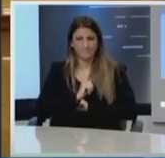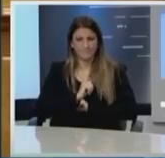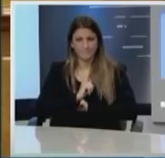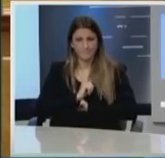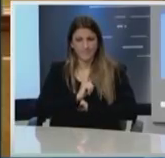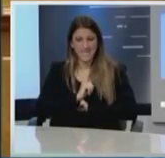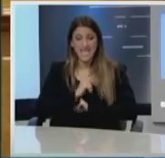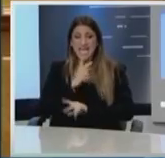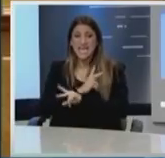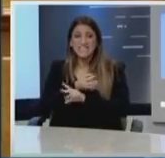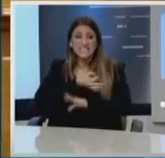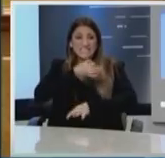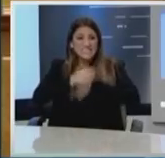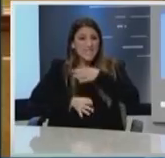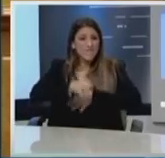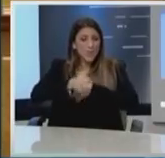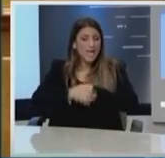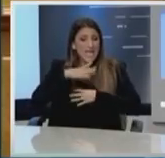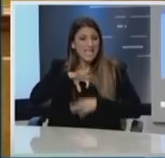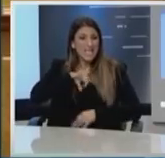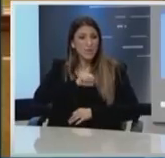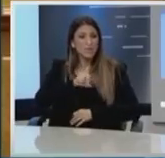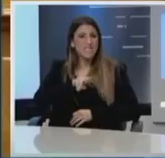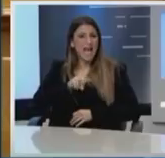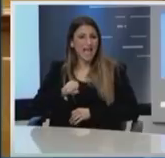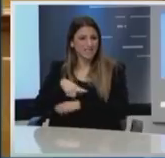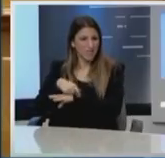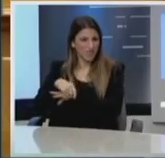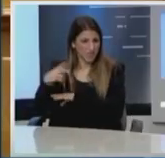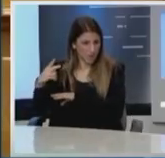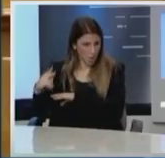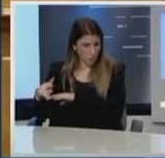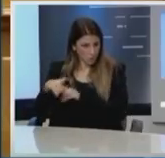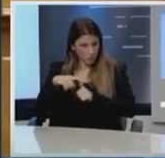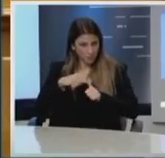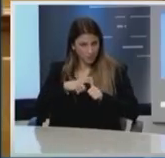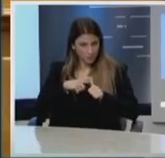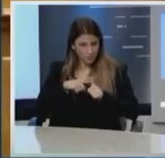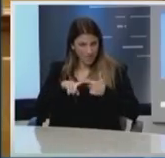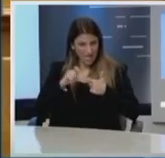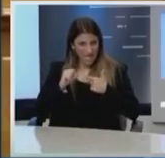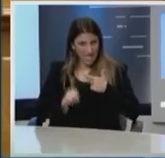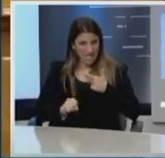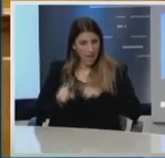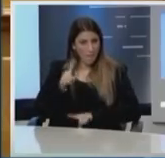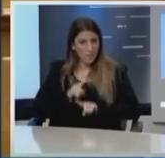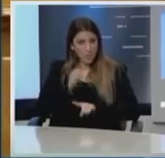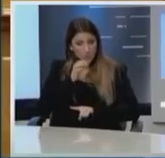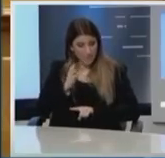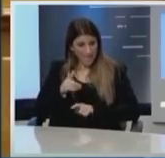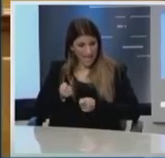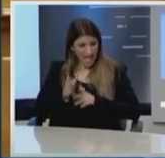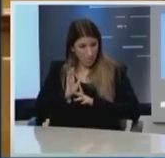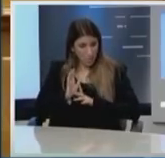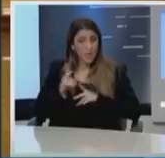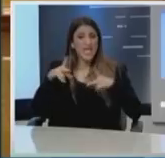Με συμβουλή του κυρίου Σαράκη ως δικηγόρου και με παρότριση του Υπουργού Υγείας